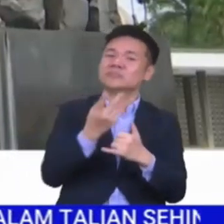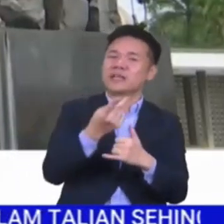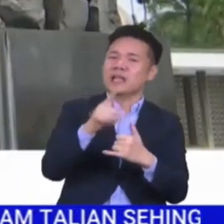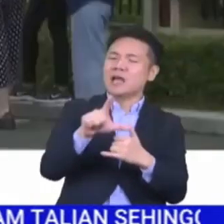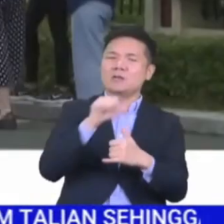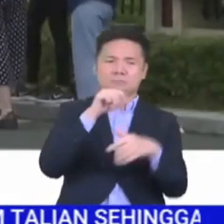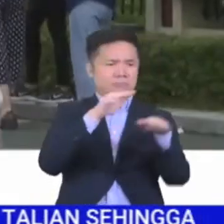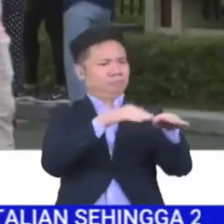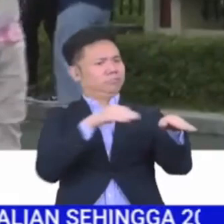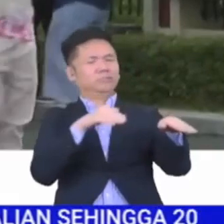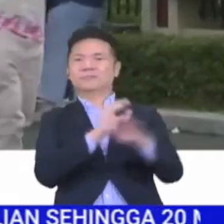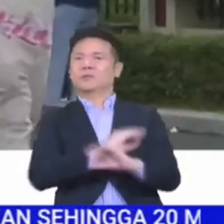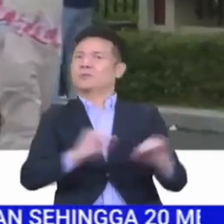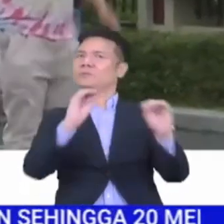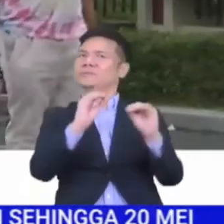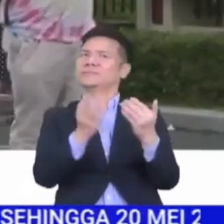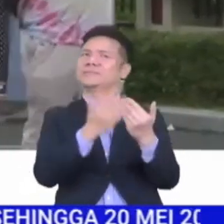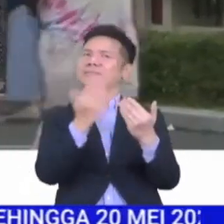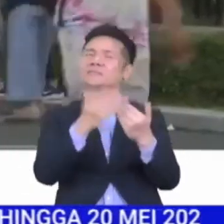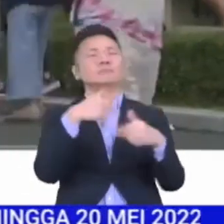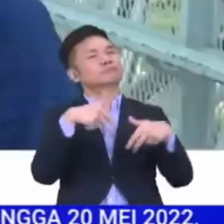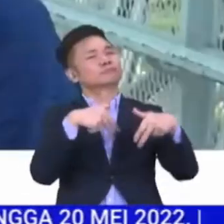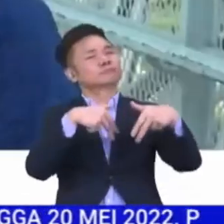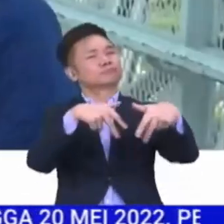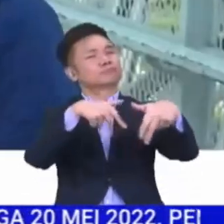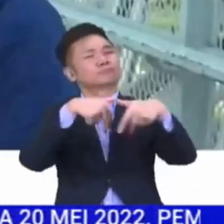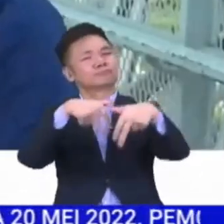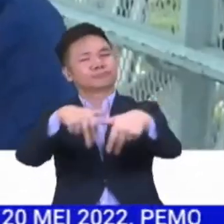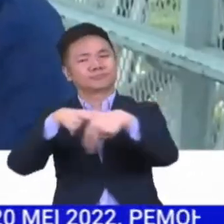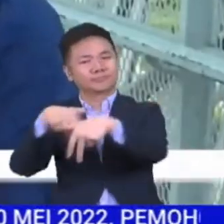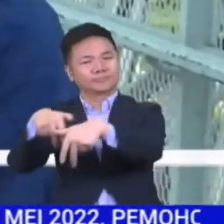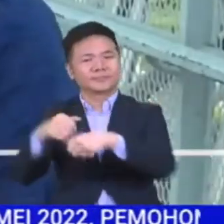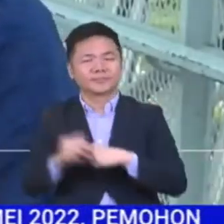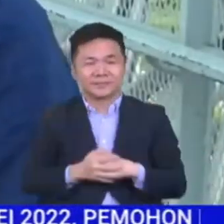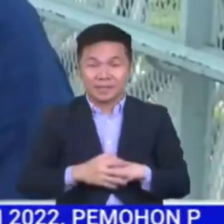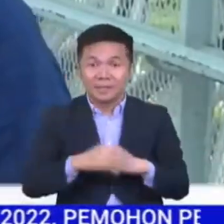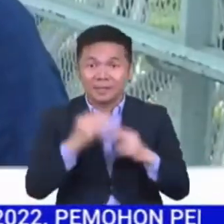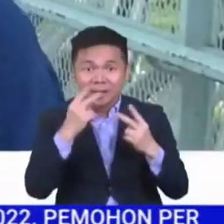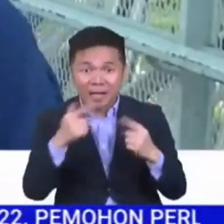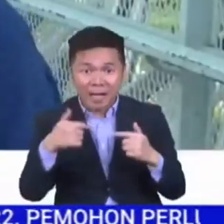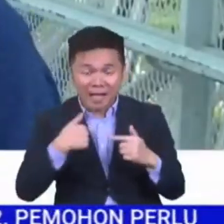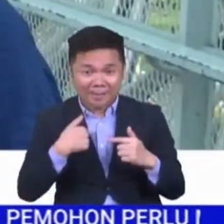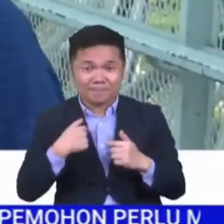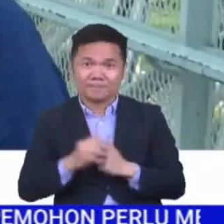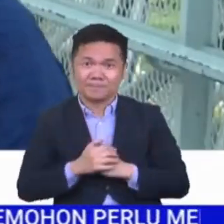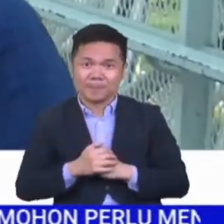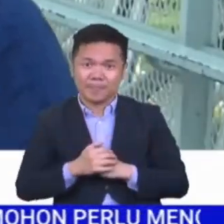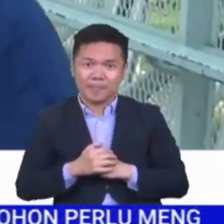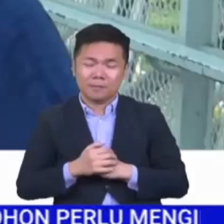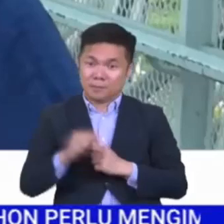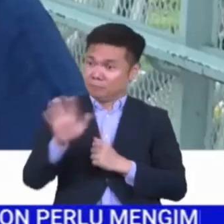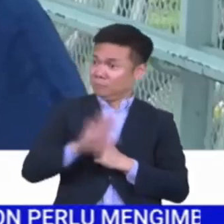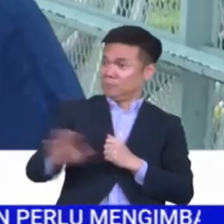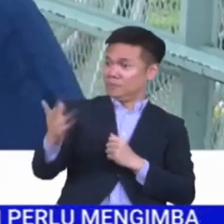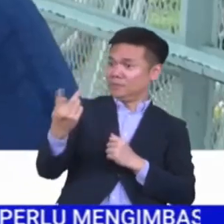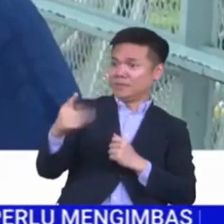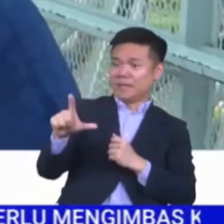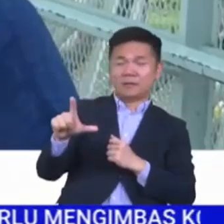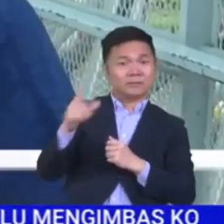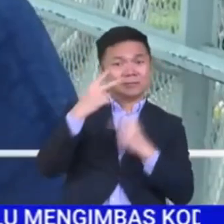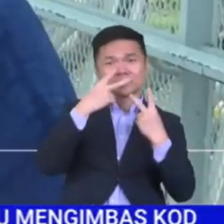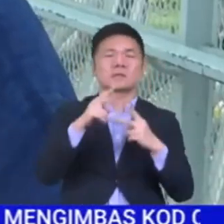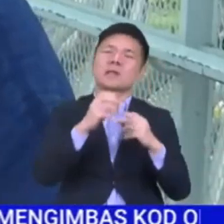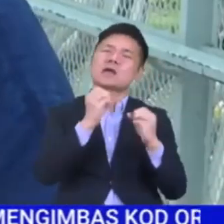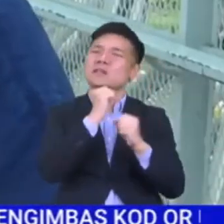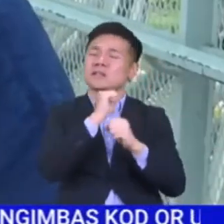satu tempat ke tempat lain. Saya tak pergi mana-mana KL je, tapi suasana dia tu ni lah, orang